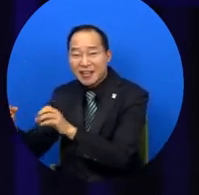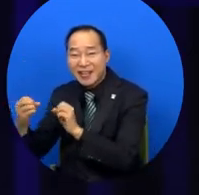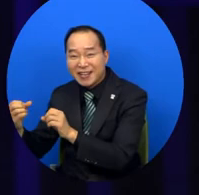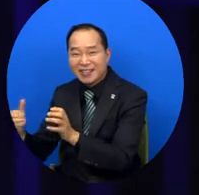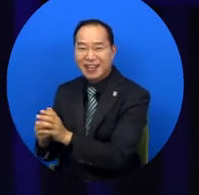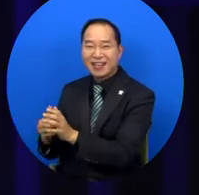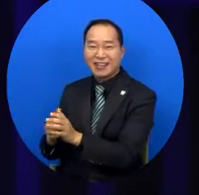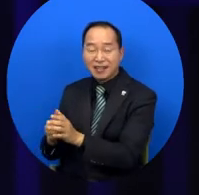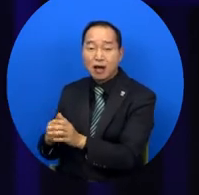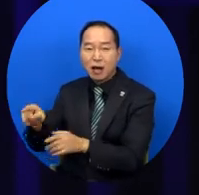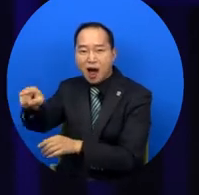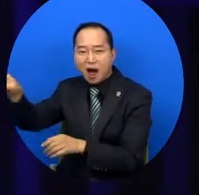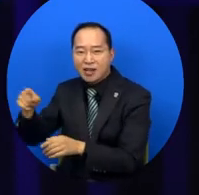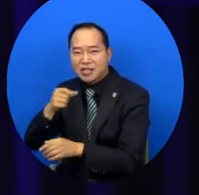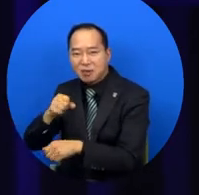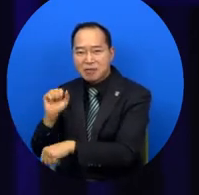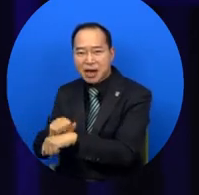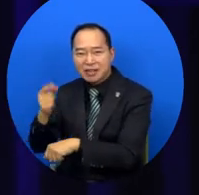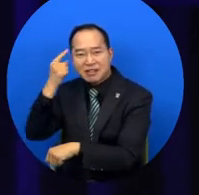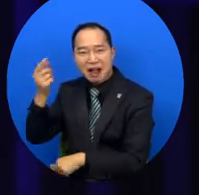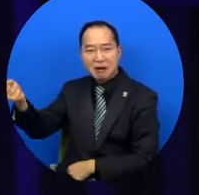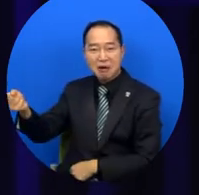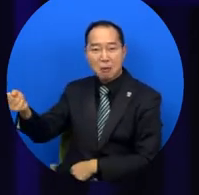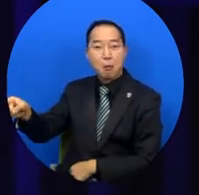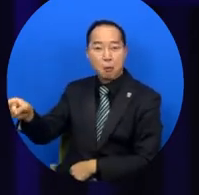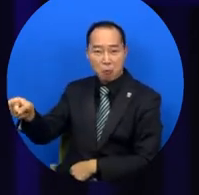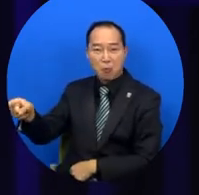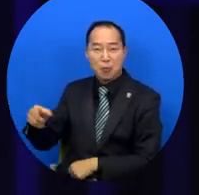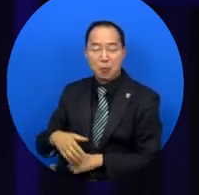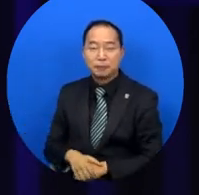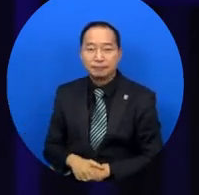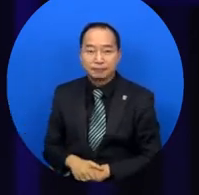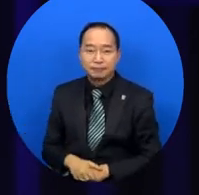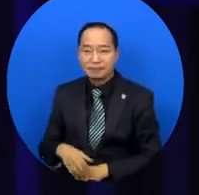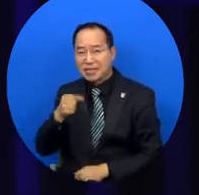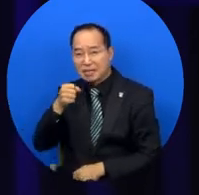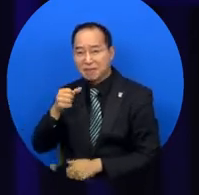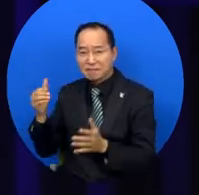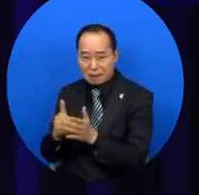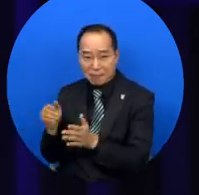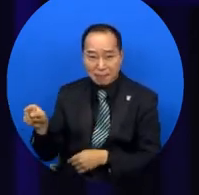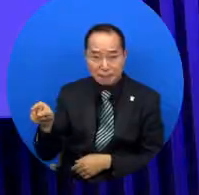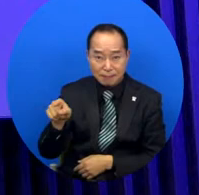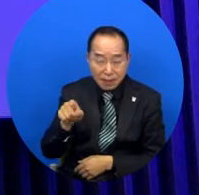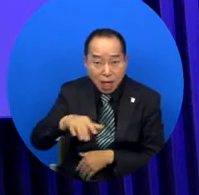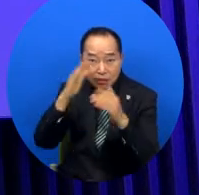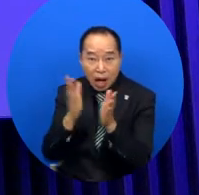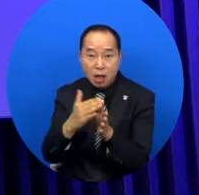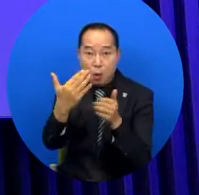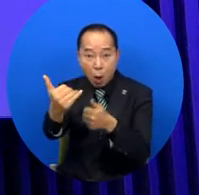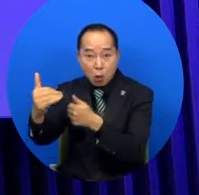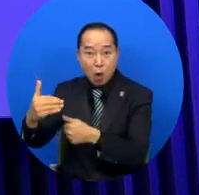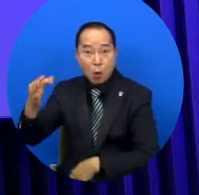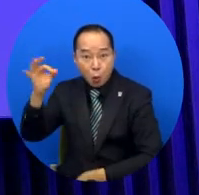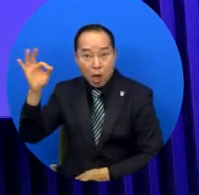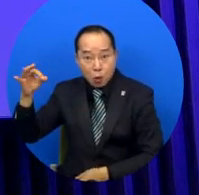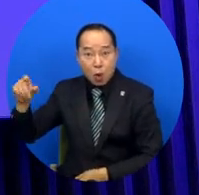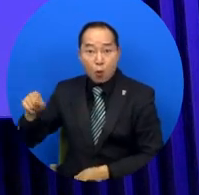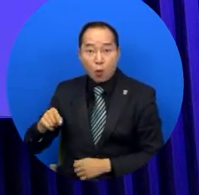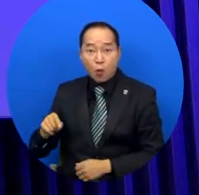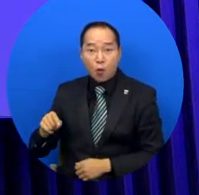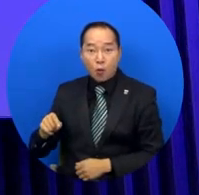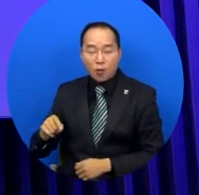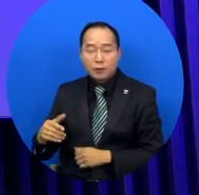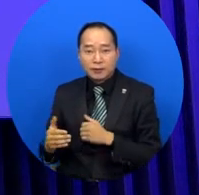그 둘이 재밌게 얘기하다 끝나면 저 사람은 이제 내가 인터뷰 잘했다고 생각하는 거예요. 이제 그렇게 해서 인터뷰를 다 했는데마다 다 나보고